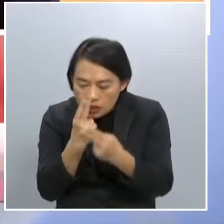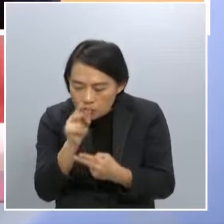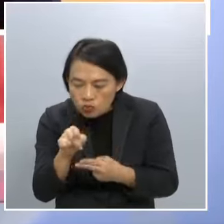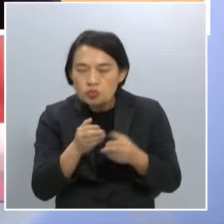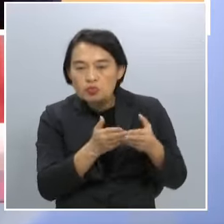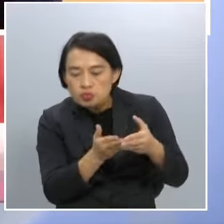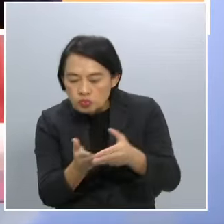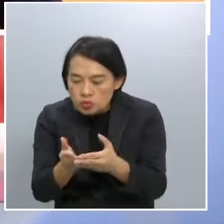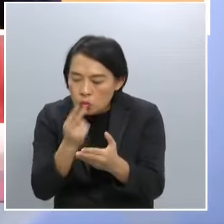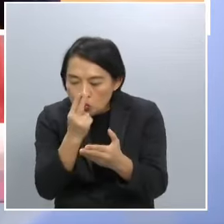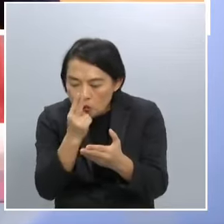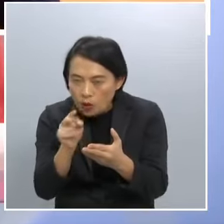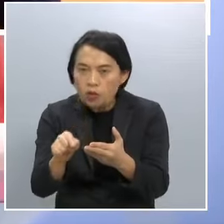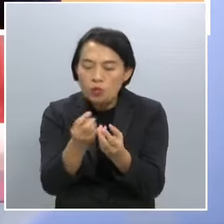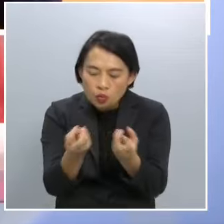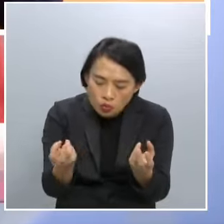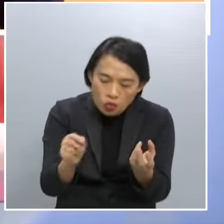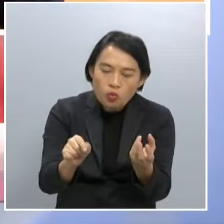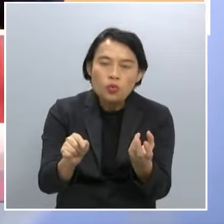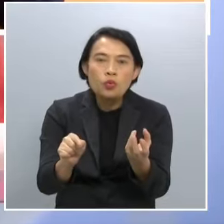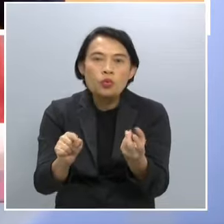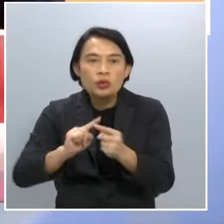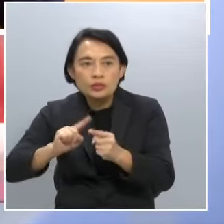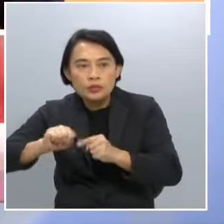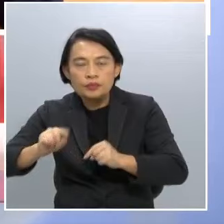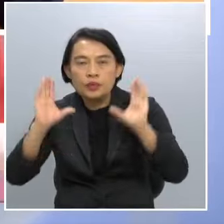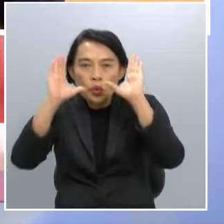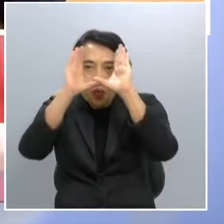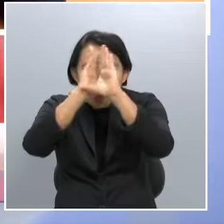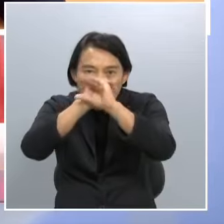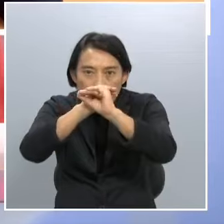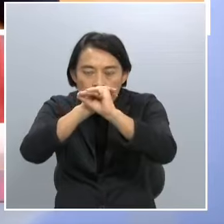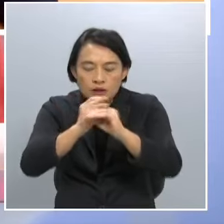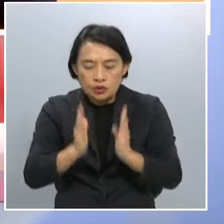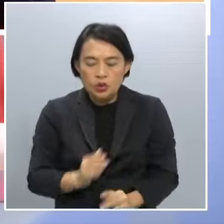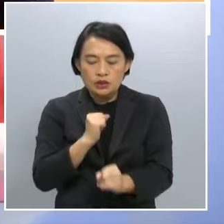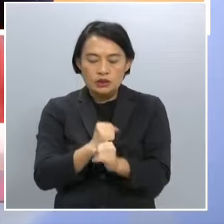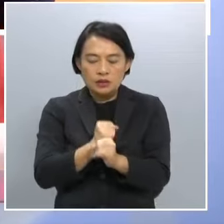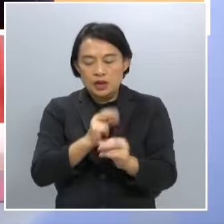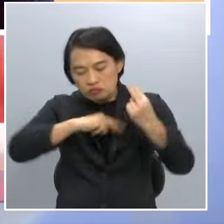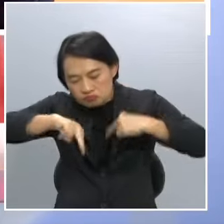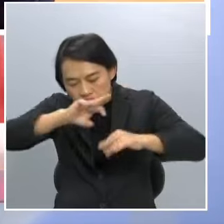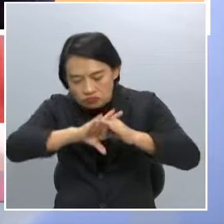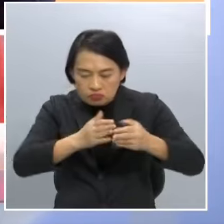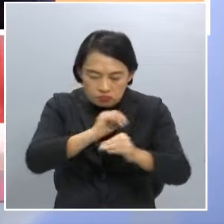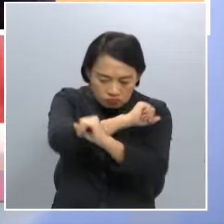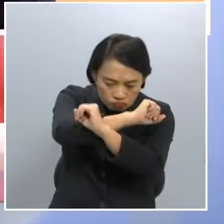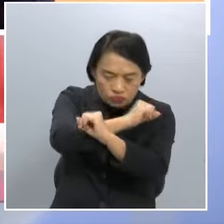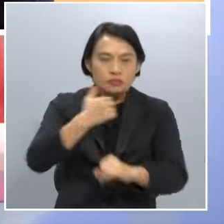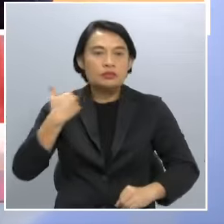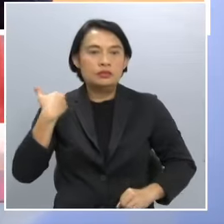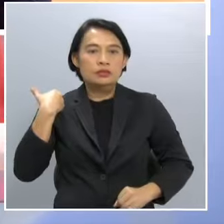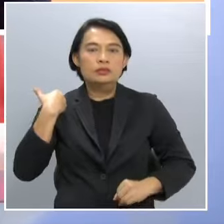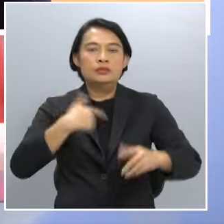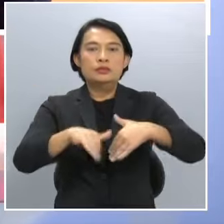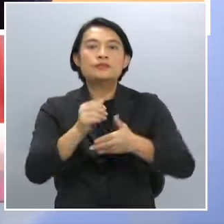าดูแลทรัพย์สินในช่วงกลางวันนะครับแต่กลางคืนจะมีชุดเจ้าหน้าที่ออกมาลาดตระเวนนะครับเพื่อป้องกันทรัพย์สินให้กับพี่น้องประชา